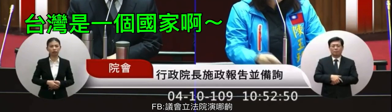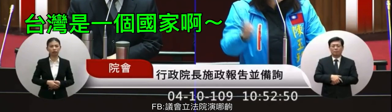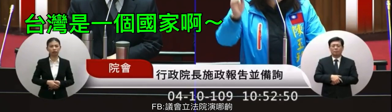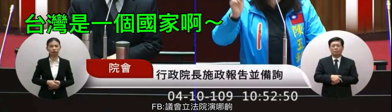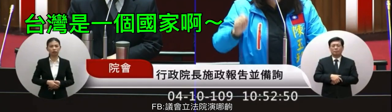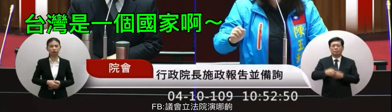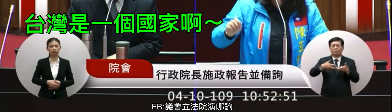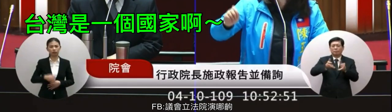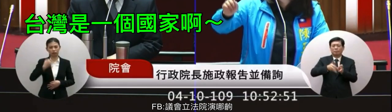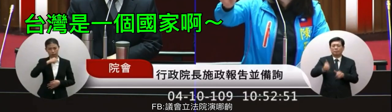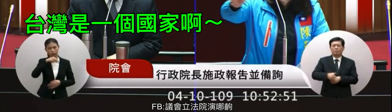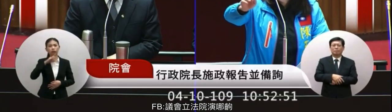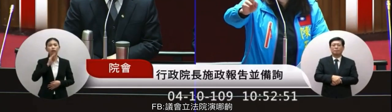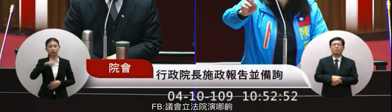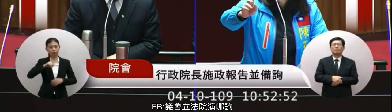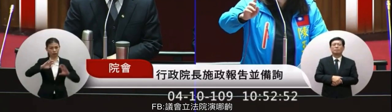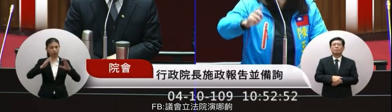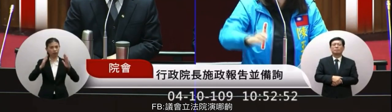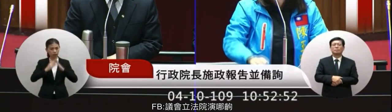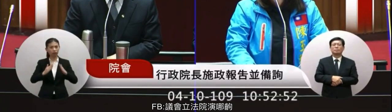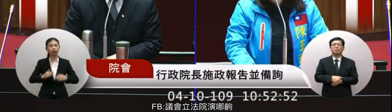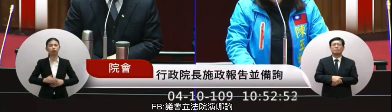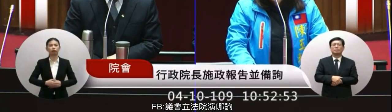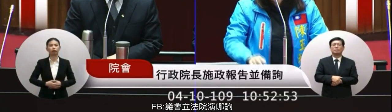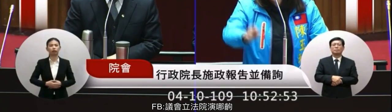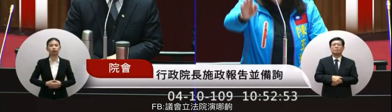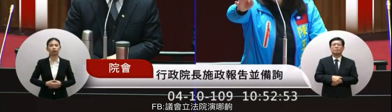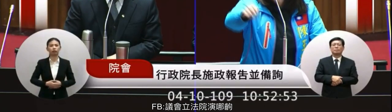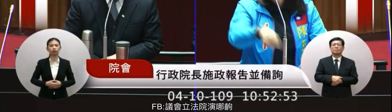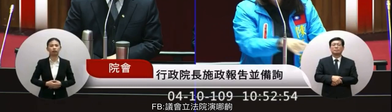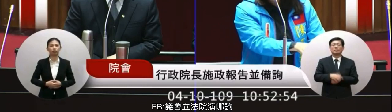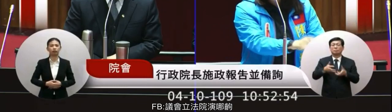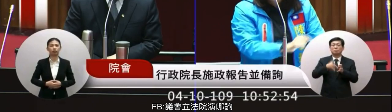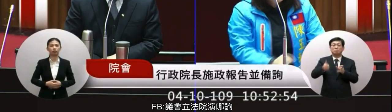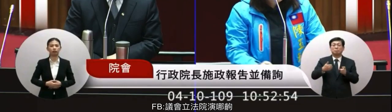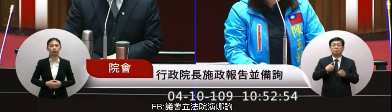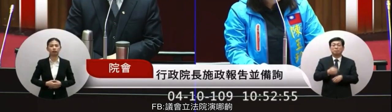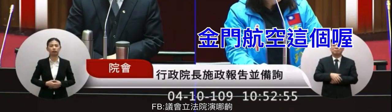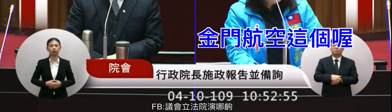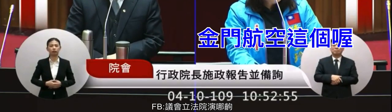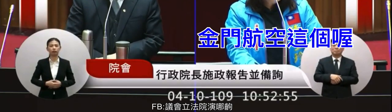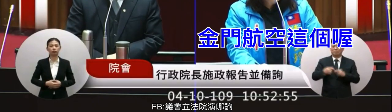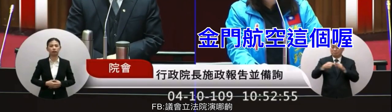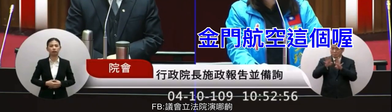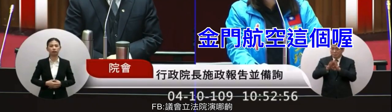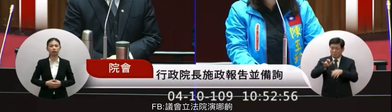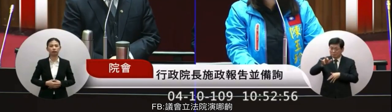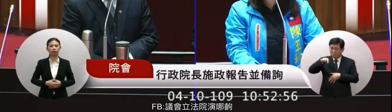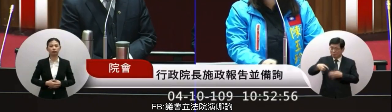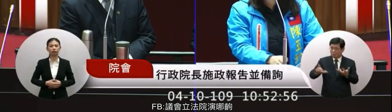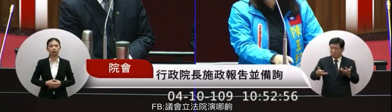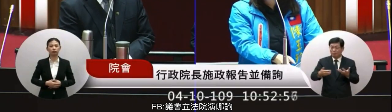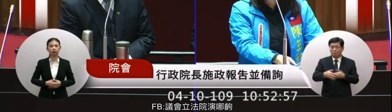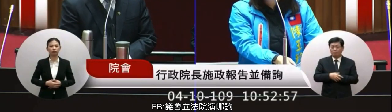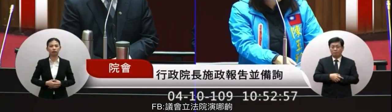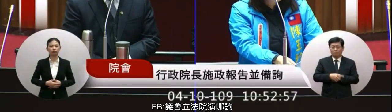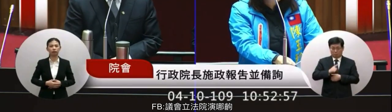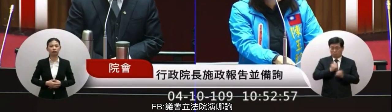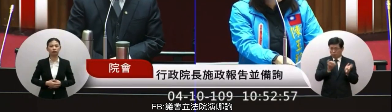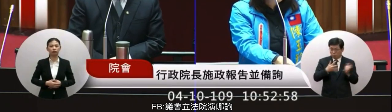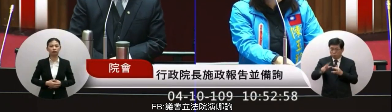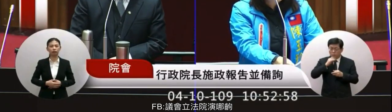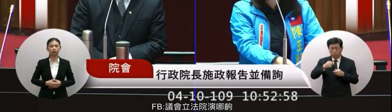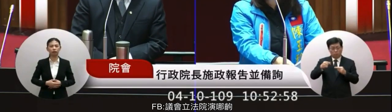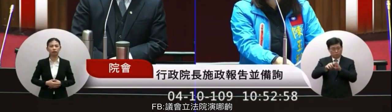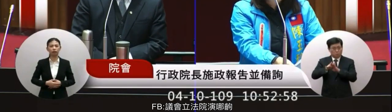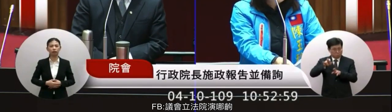这个 台湾是一个国家， 部长，这个 金门航空这个哈，我们金门有这个筹组金门航空的